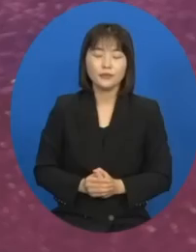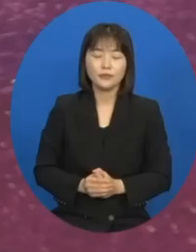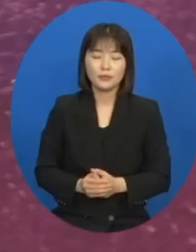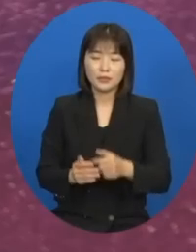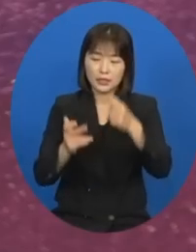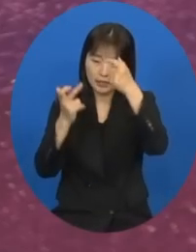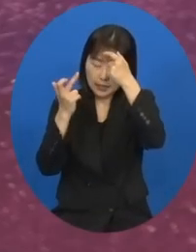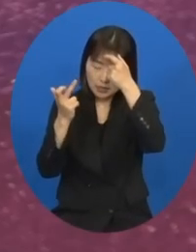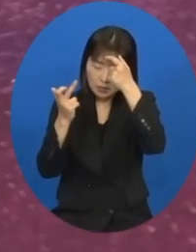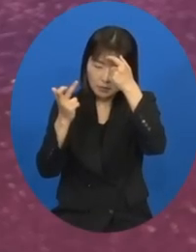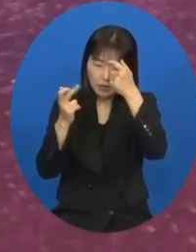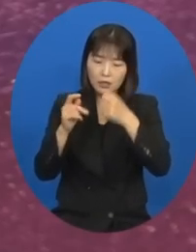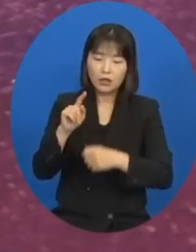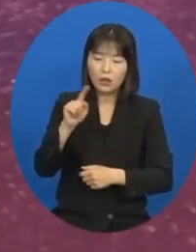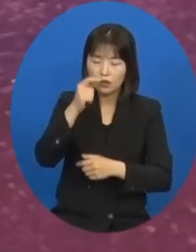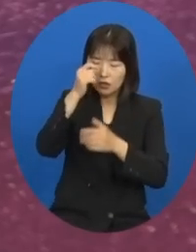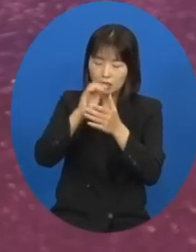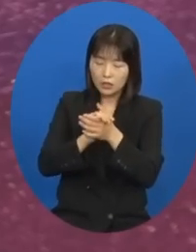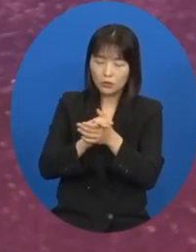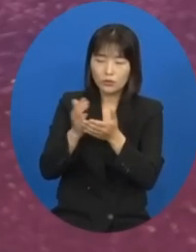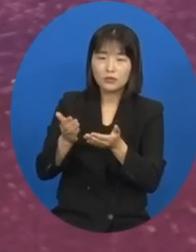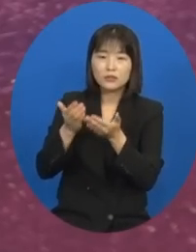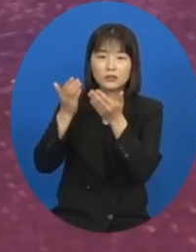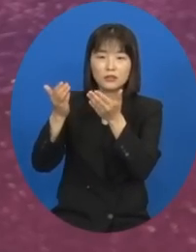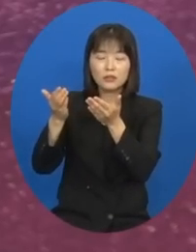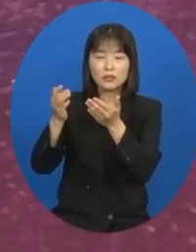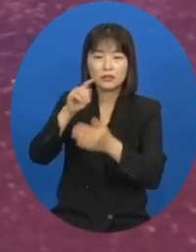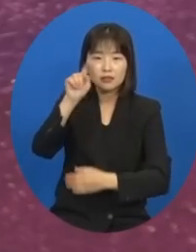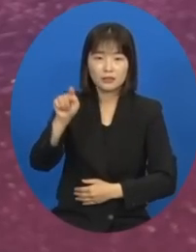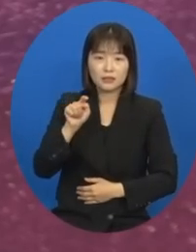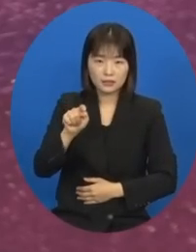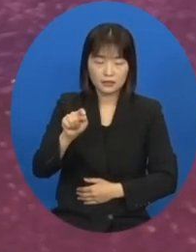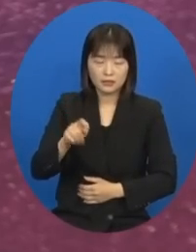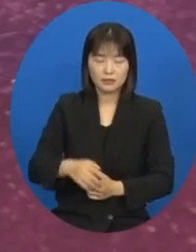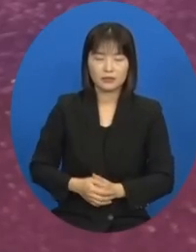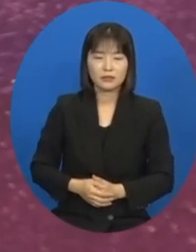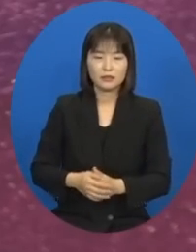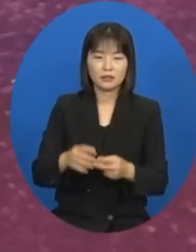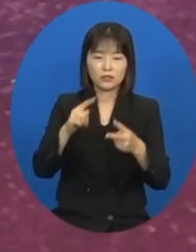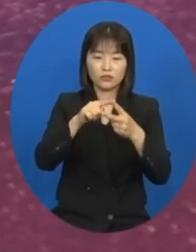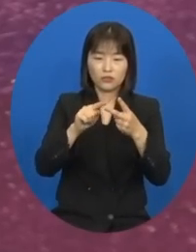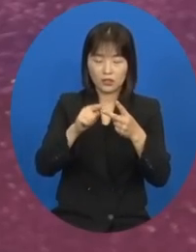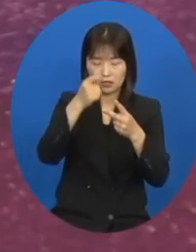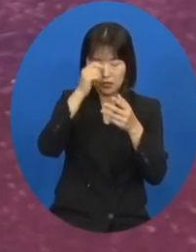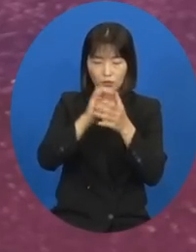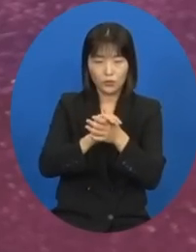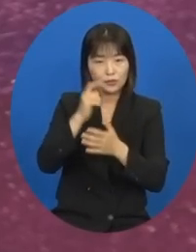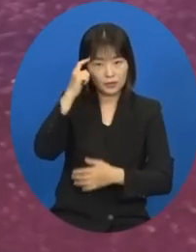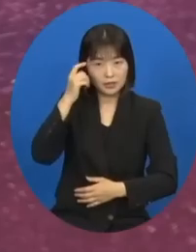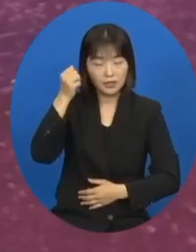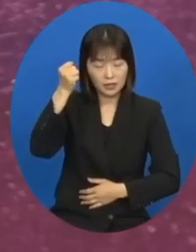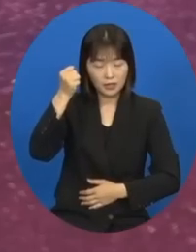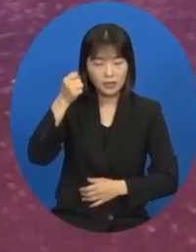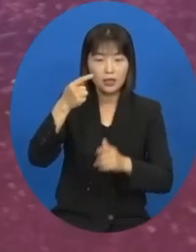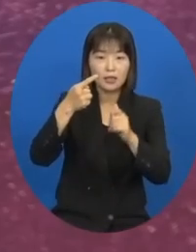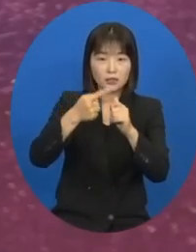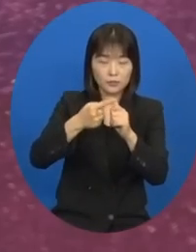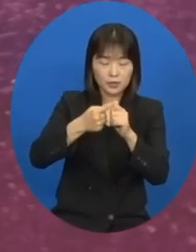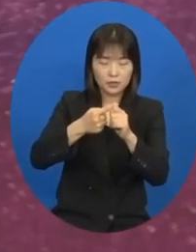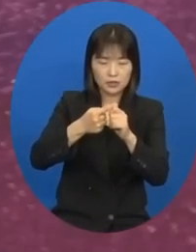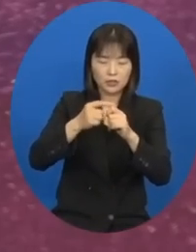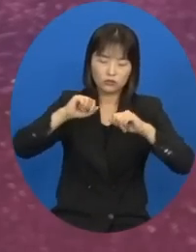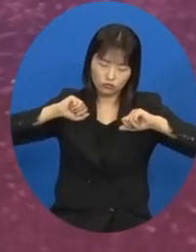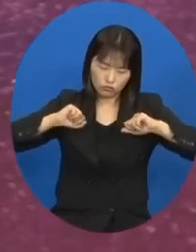겟세마네에서는 어떤 기도를 예수님이 들으셨을까 저는 크게 두 가지 기도라고 봤습니다 첫 번째는 순종의